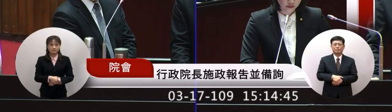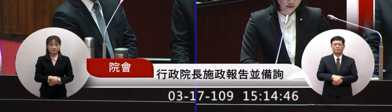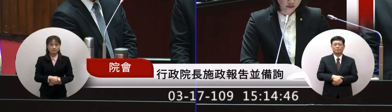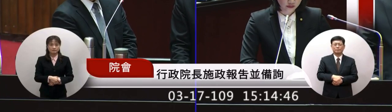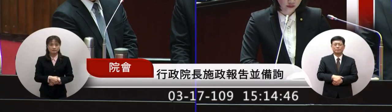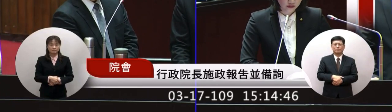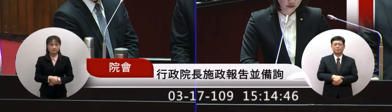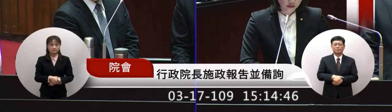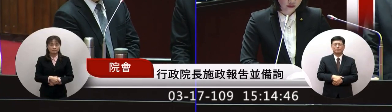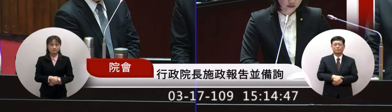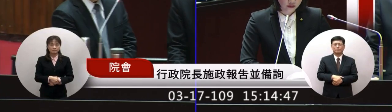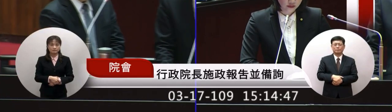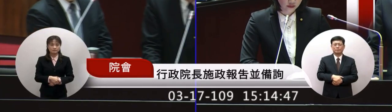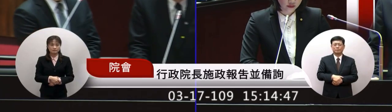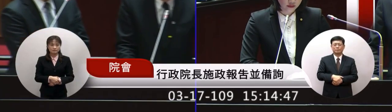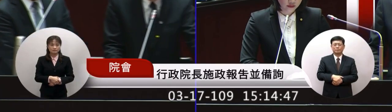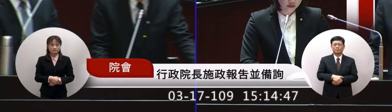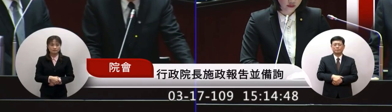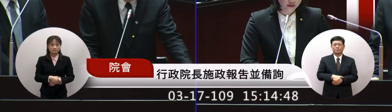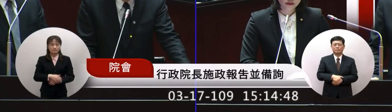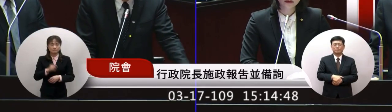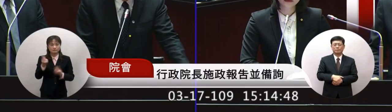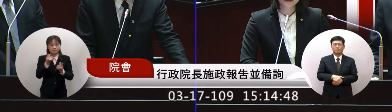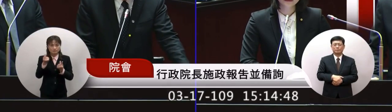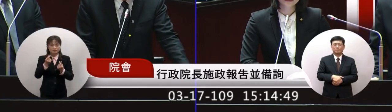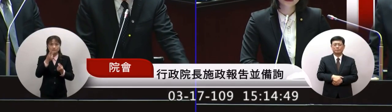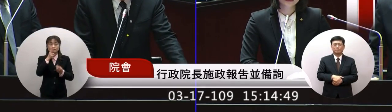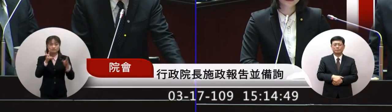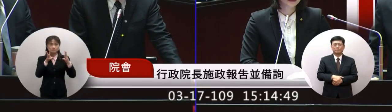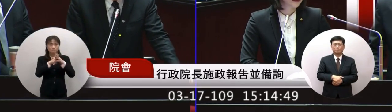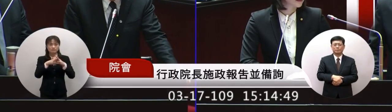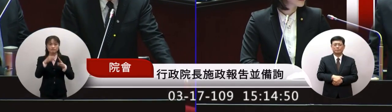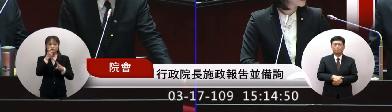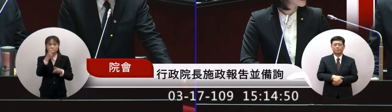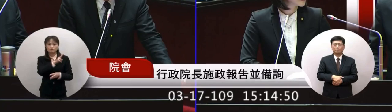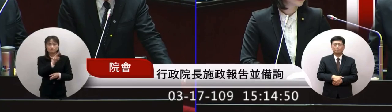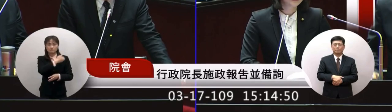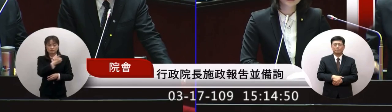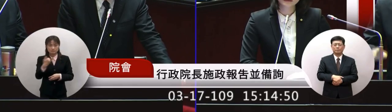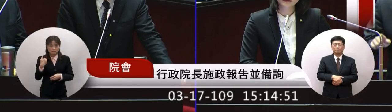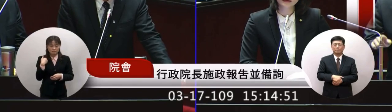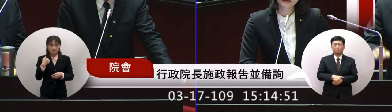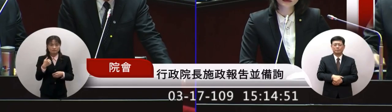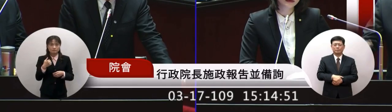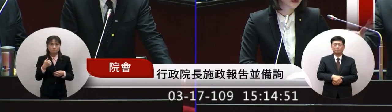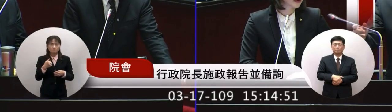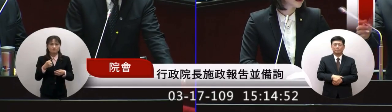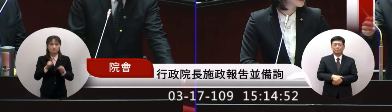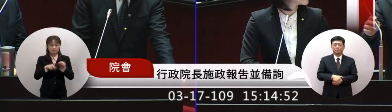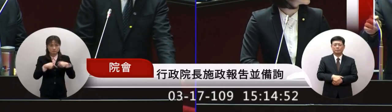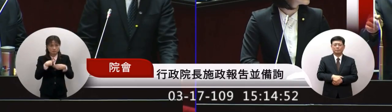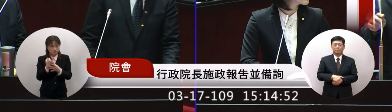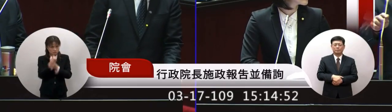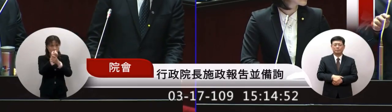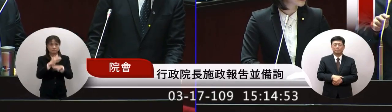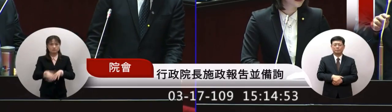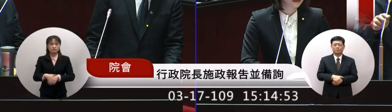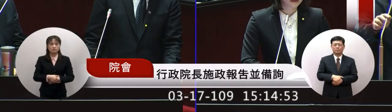展各项的中心，那特别像亚洲的绿能中心，我们金融一定会挺绿能的。